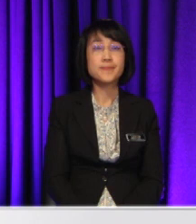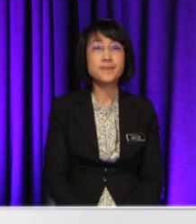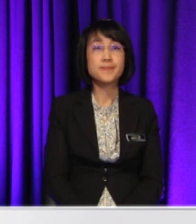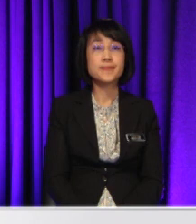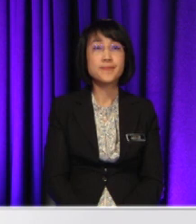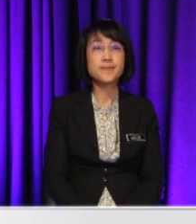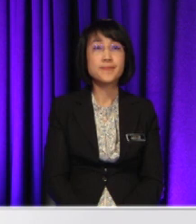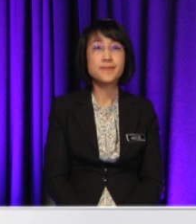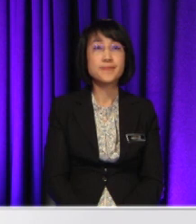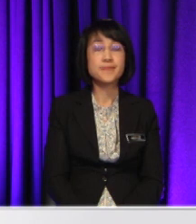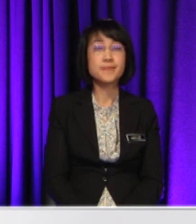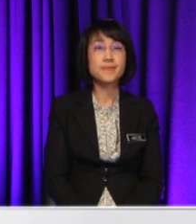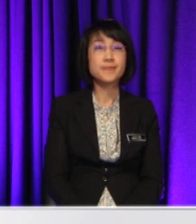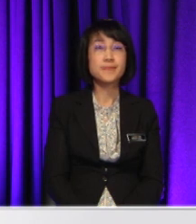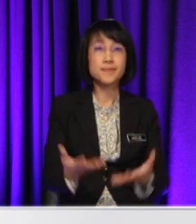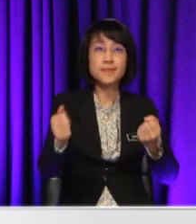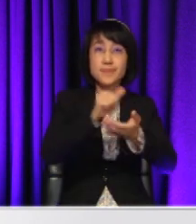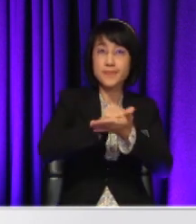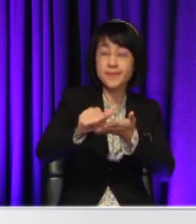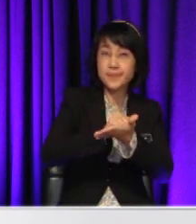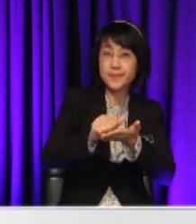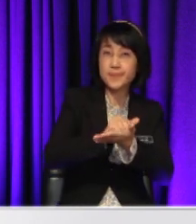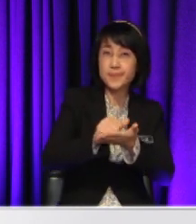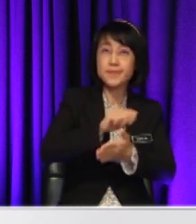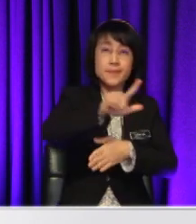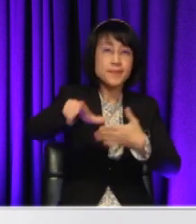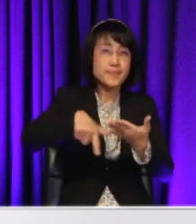Yang tadi kita udah buat Padang Bulan